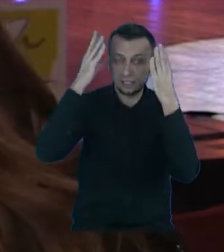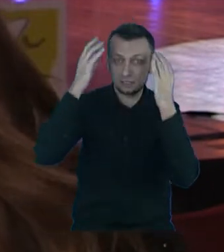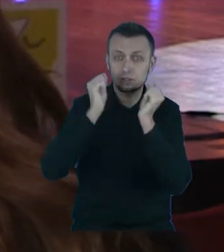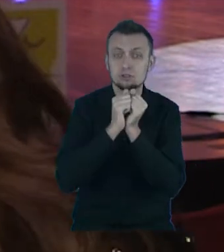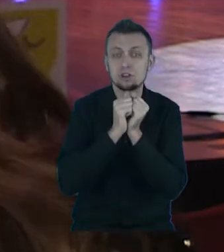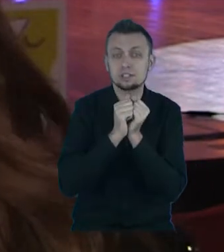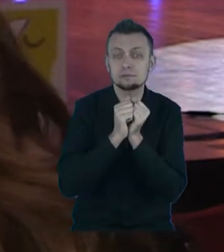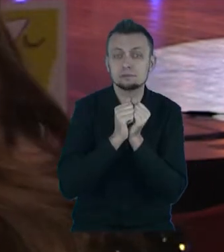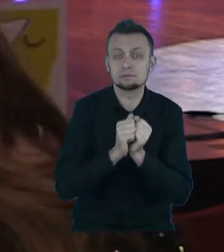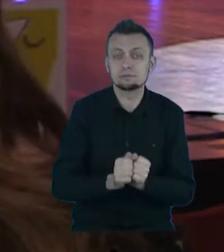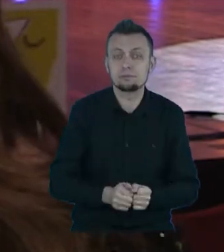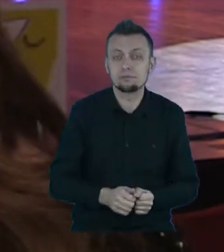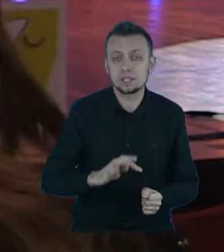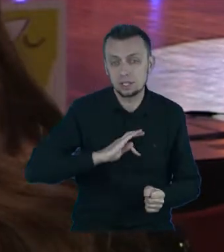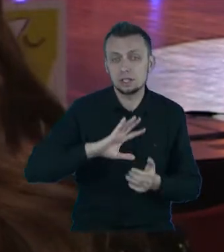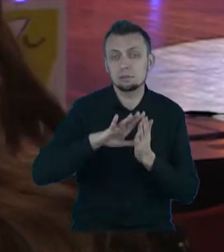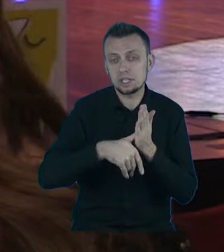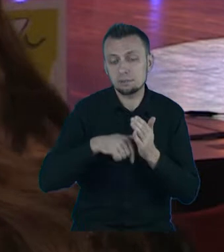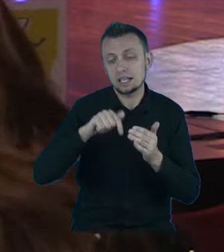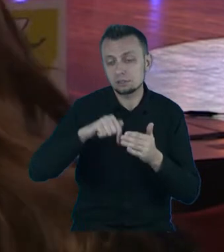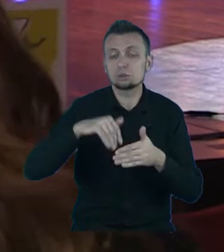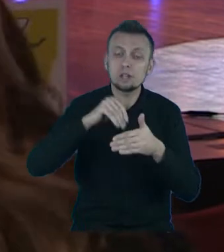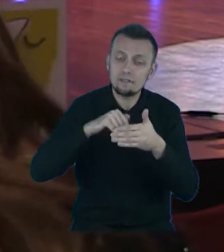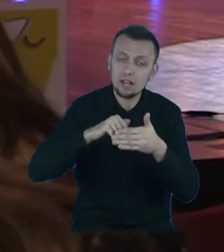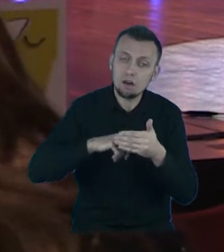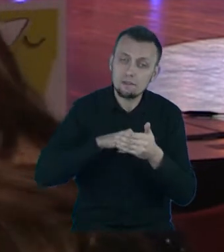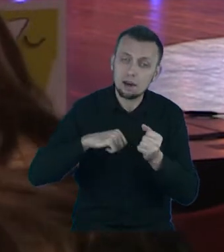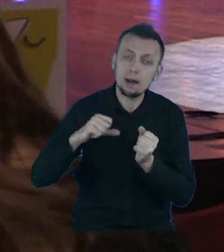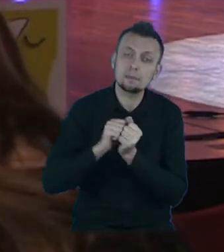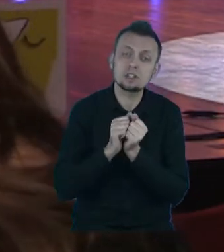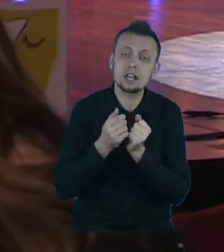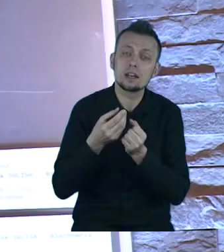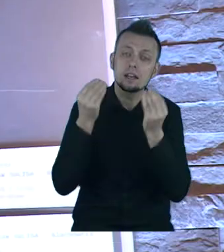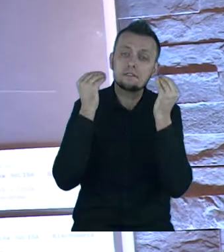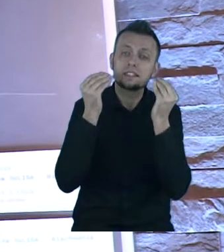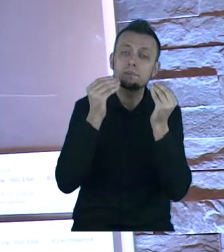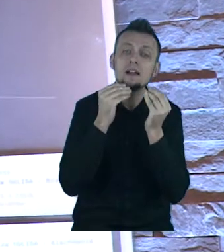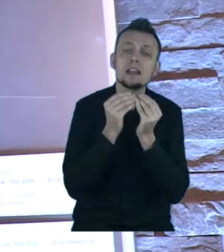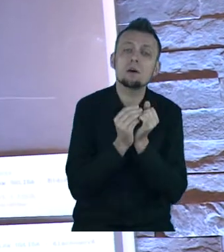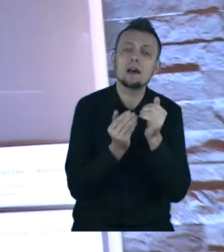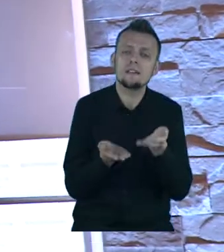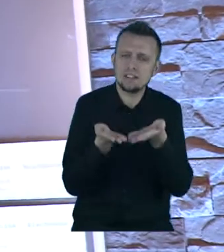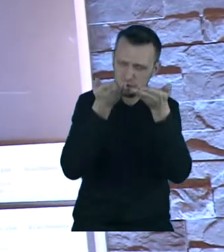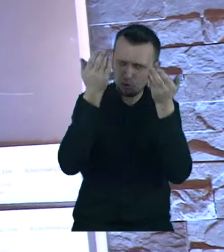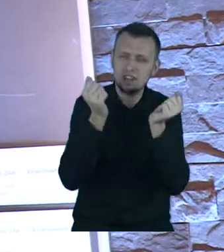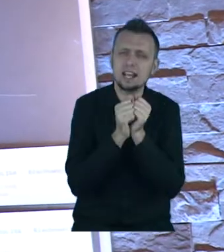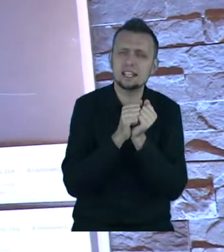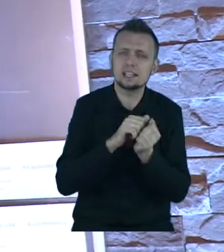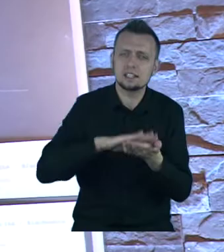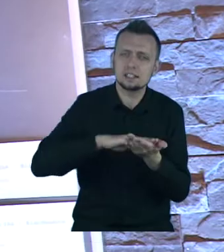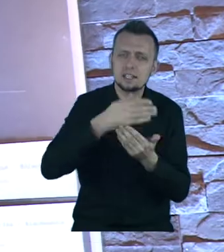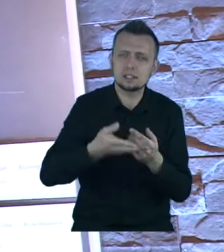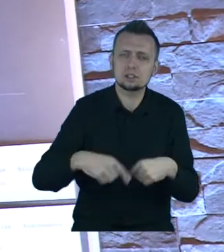jednak no, moje miasto, tak, tutaj się wychowałam i jest to dla mnie niesamowite wyróżnienie. Nagrodzono także laureatów